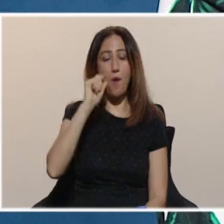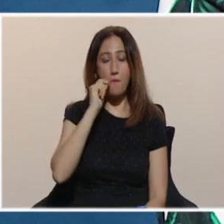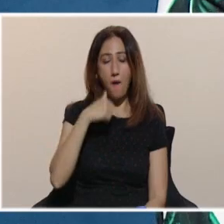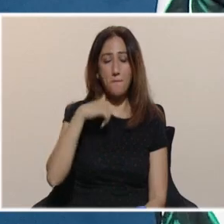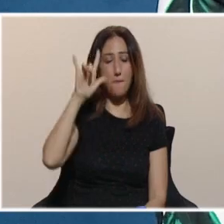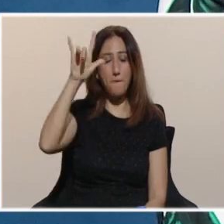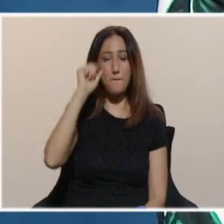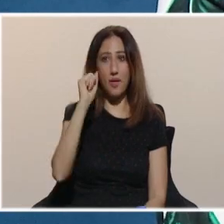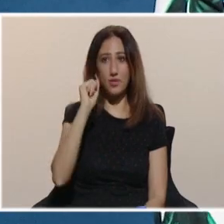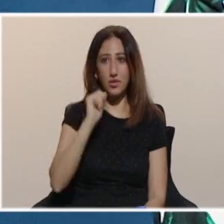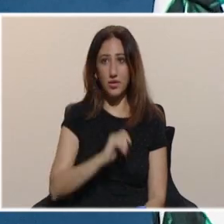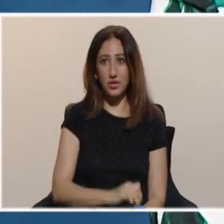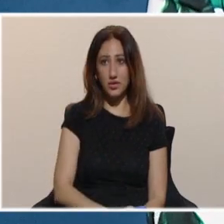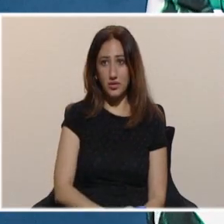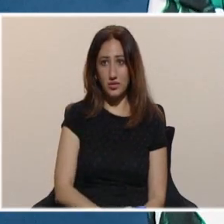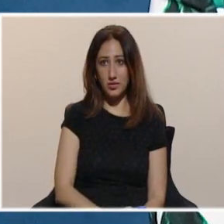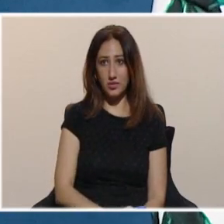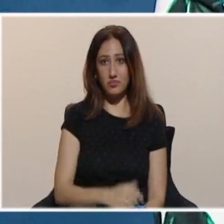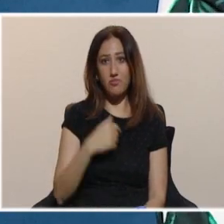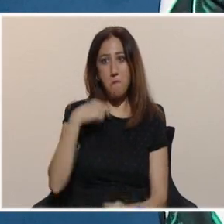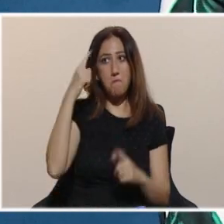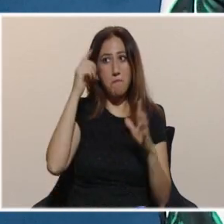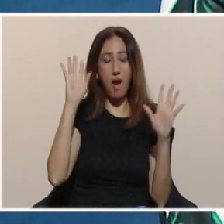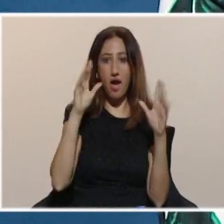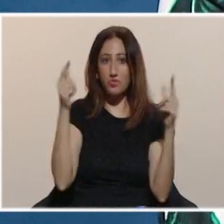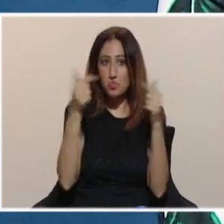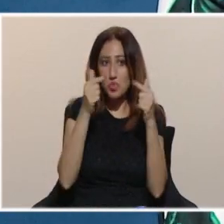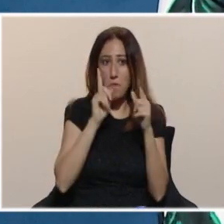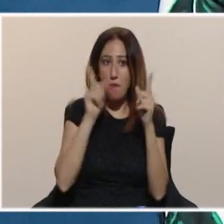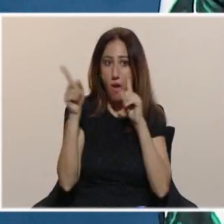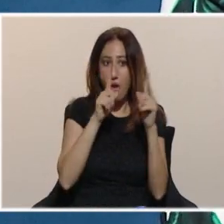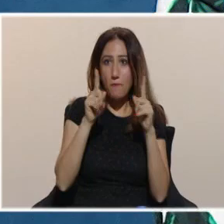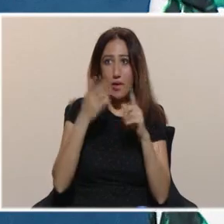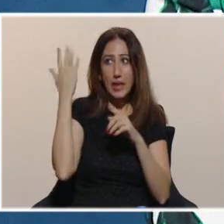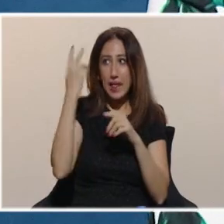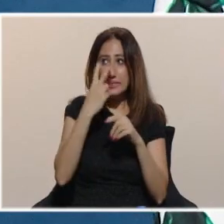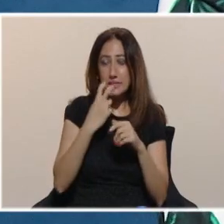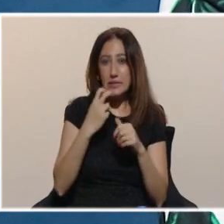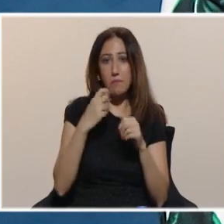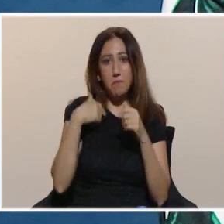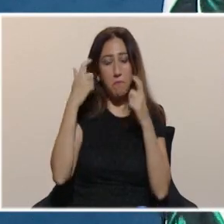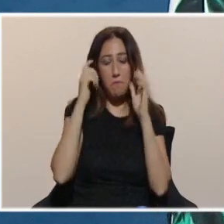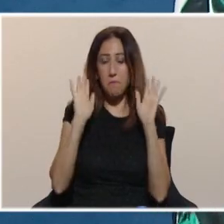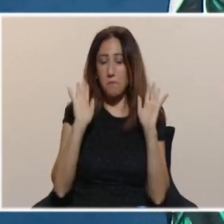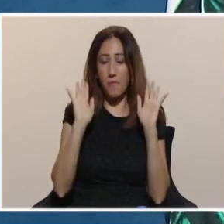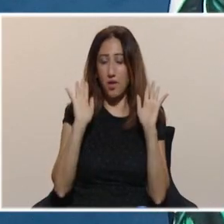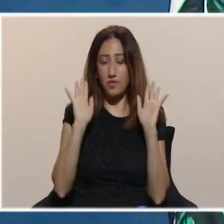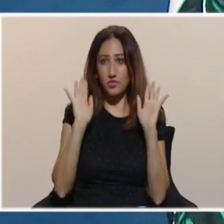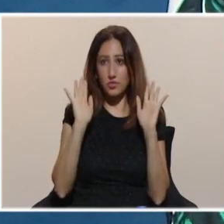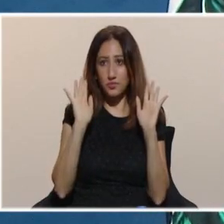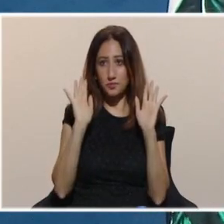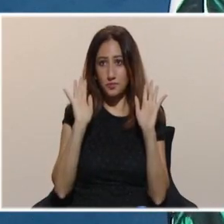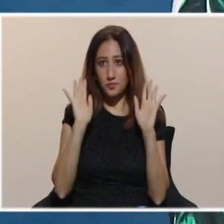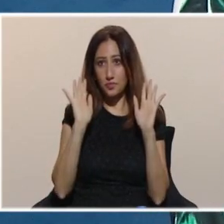بس هو في حاجات انا مش عارفاها، يعني في حاجات في الماضي انا مش عارفاها. ومامي نفس